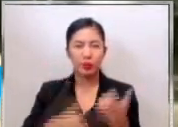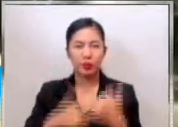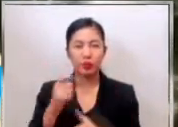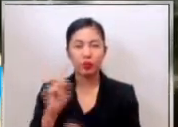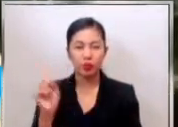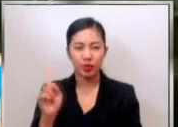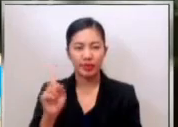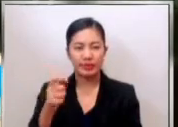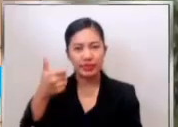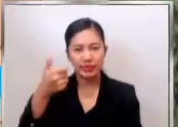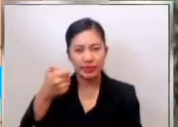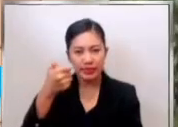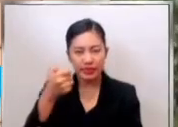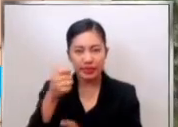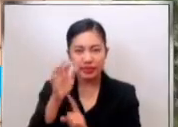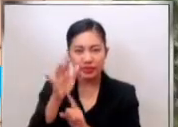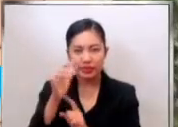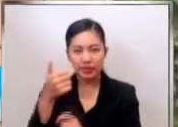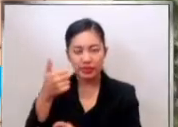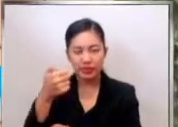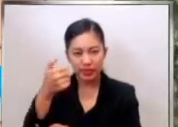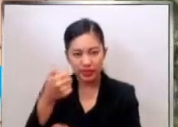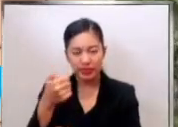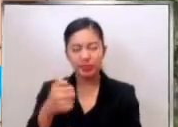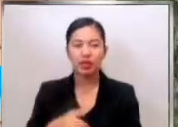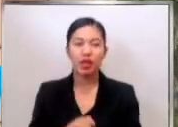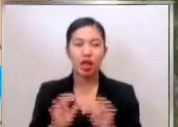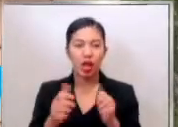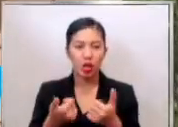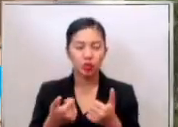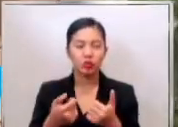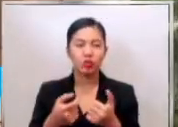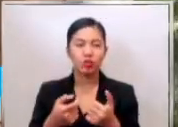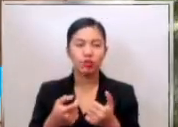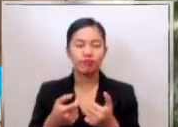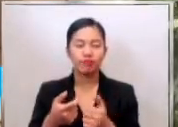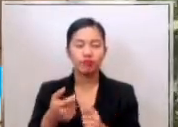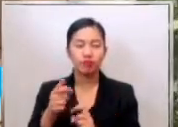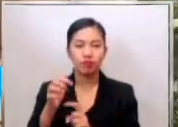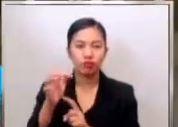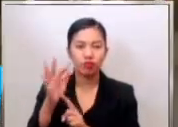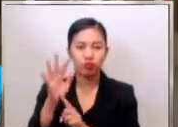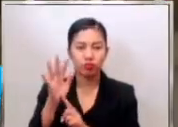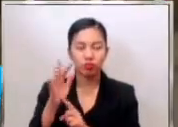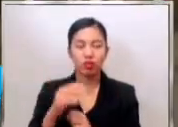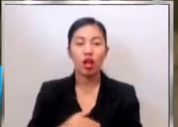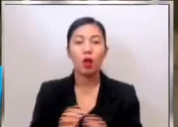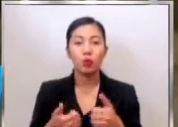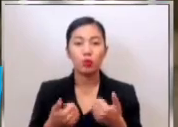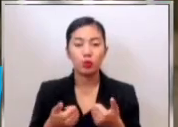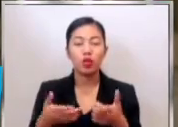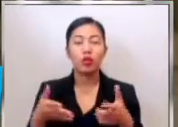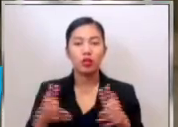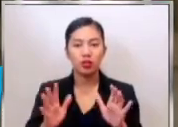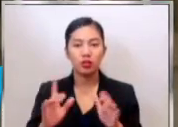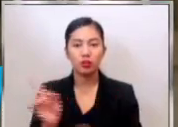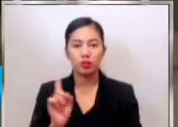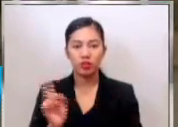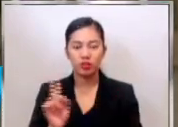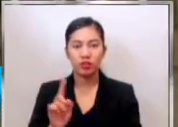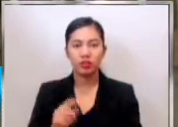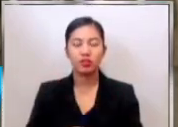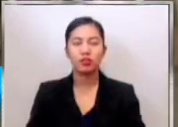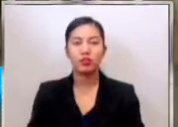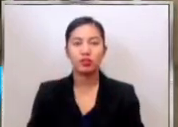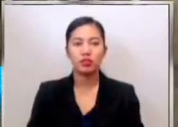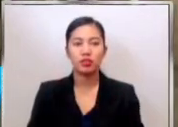At paano nga ba makapagsisindi naman ng kandila para sa mga mahal sa buhay? Pinapayagan naman daw nila yung pagdadala ng